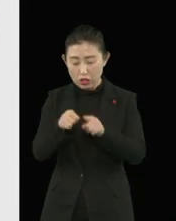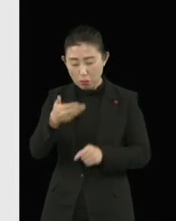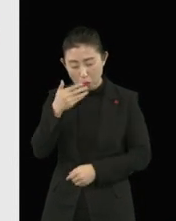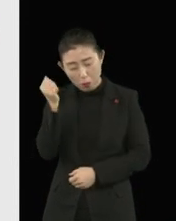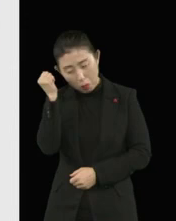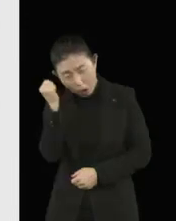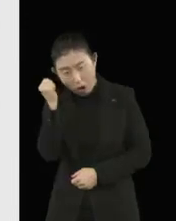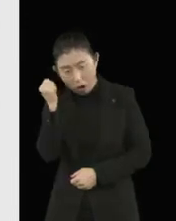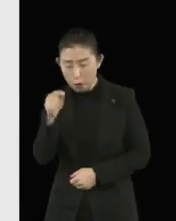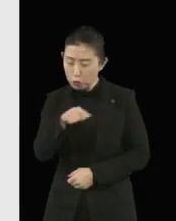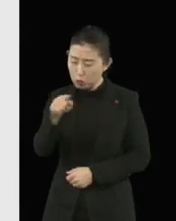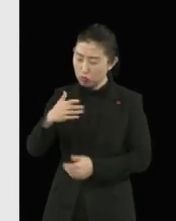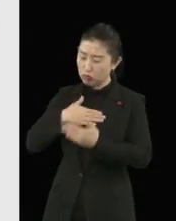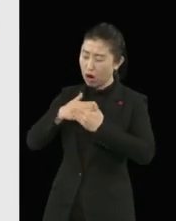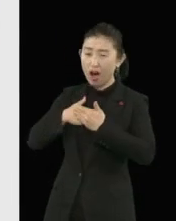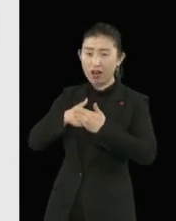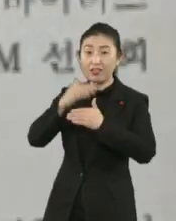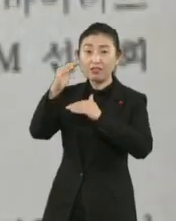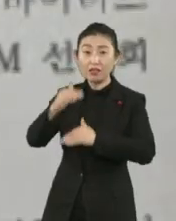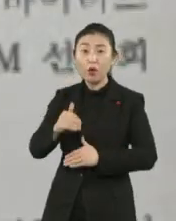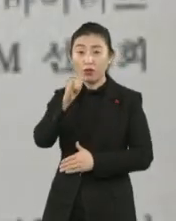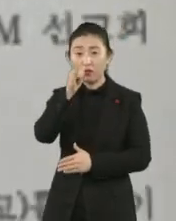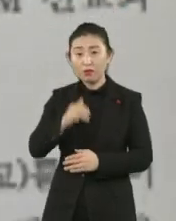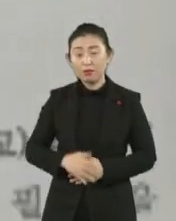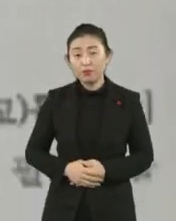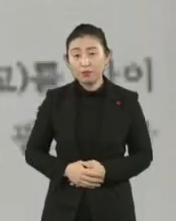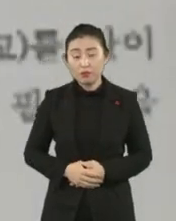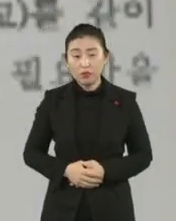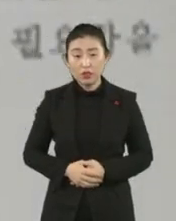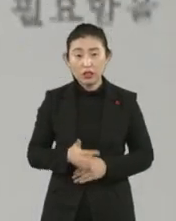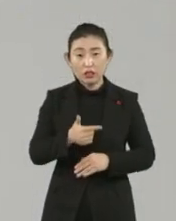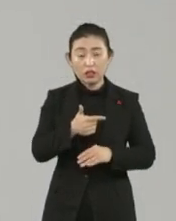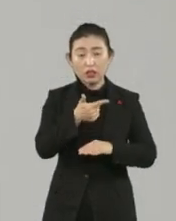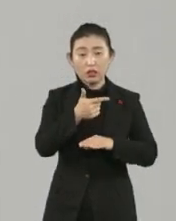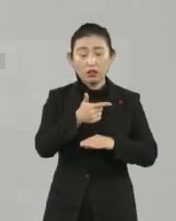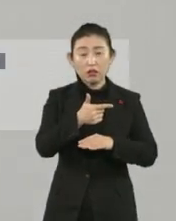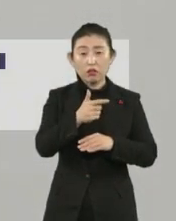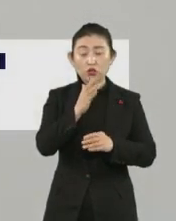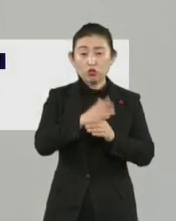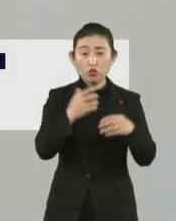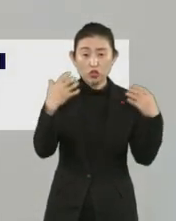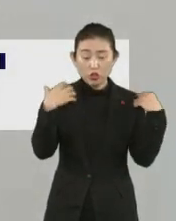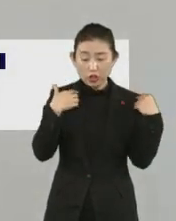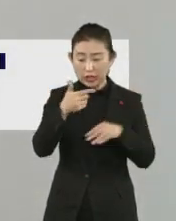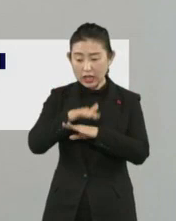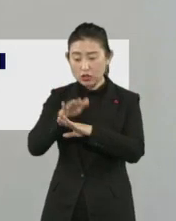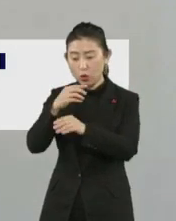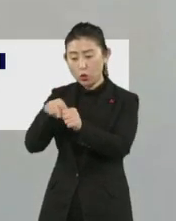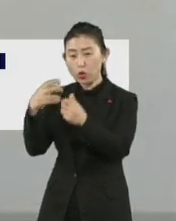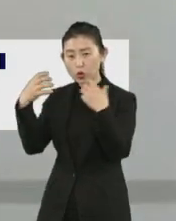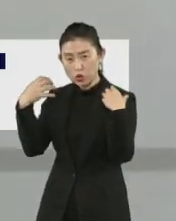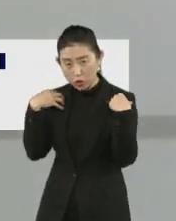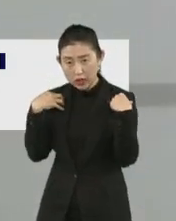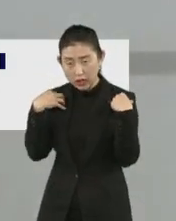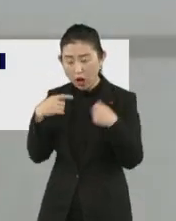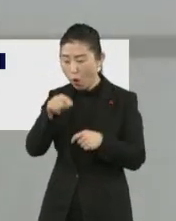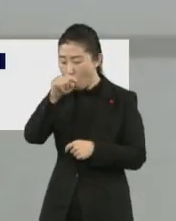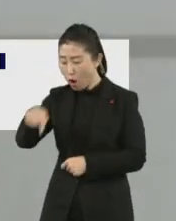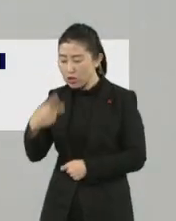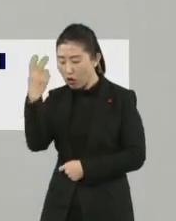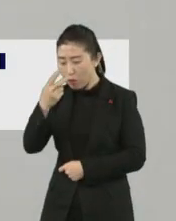위태로워 보인다 는 내용도 담겨 있습니다 구청이 대던 교육청의 공문을 보내 기숙사와 교육 공간에 대한 지도점검을